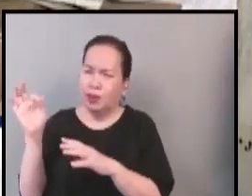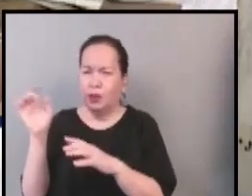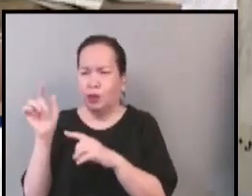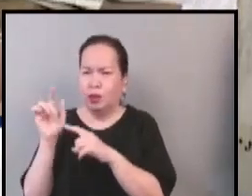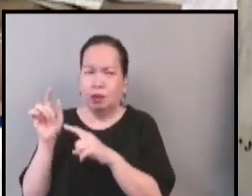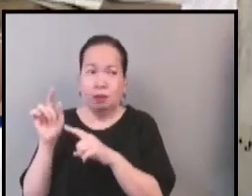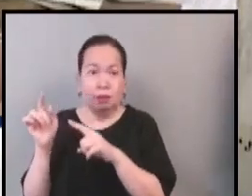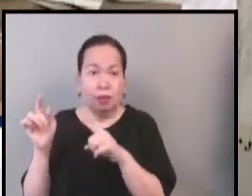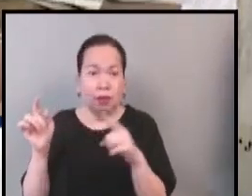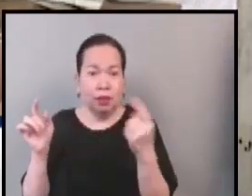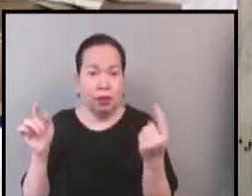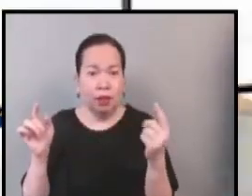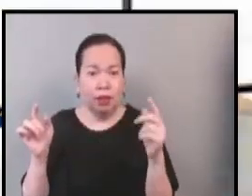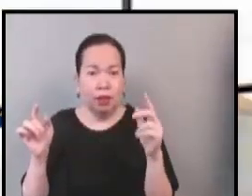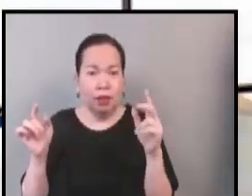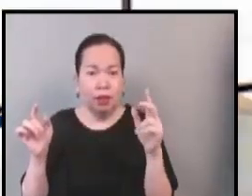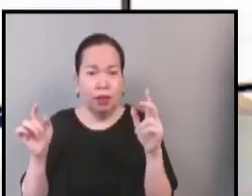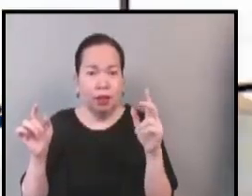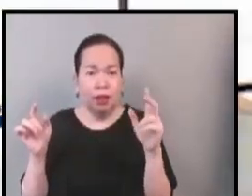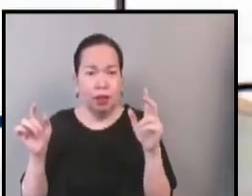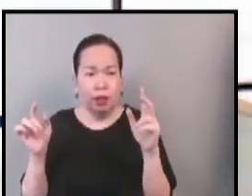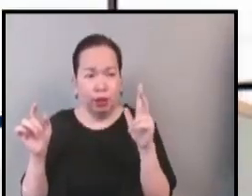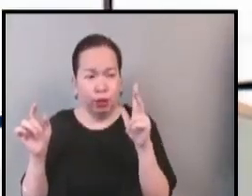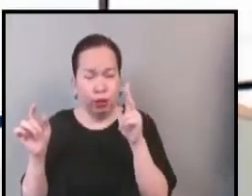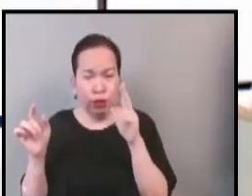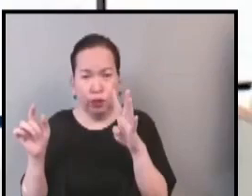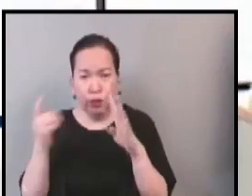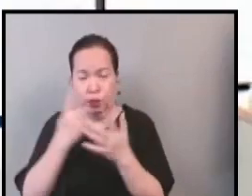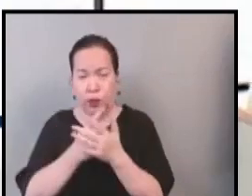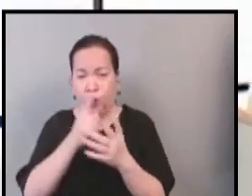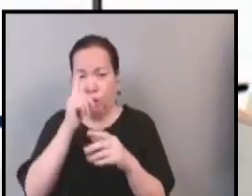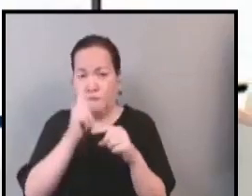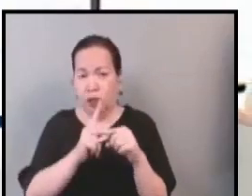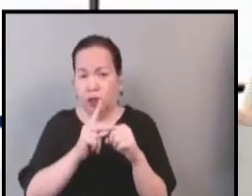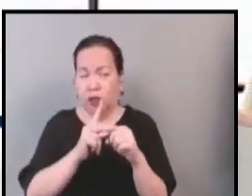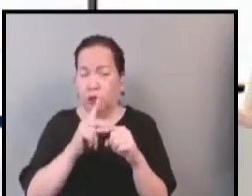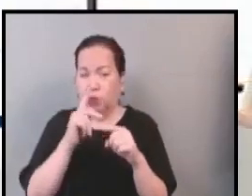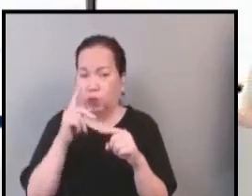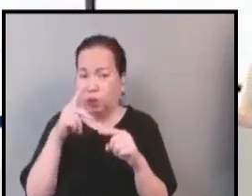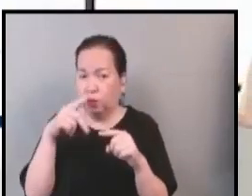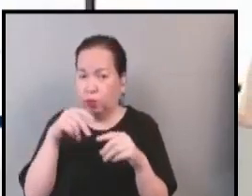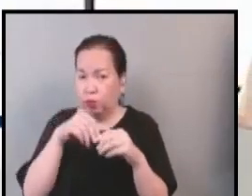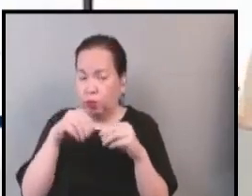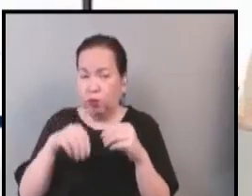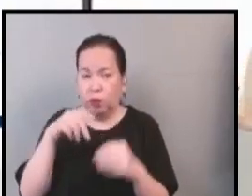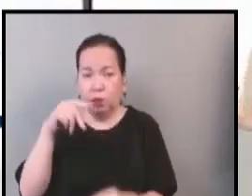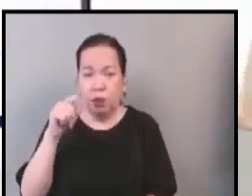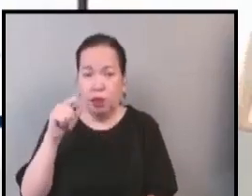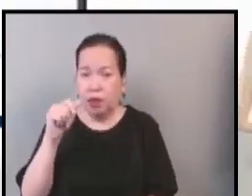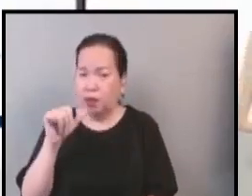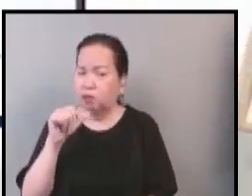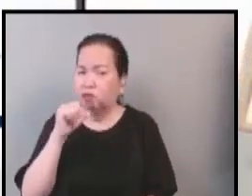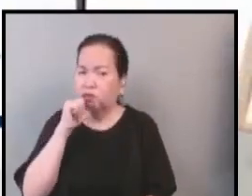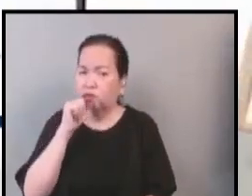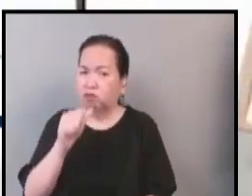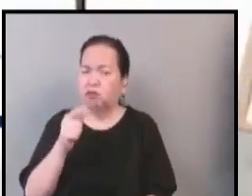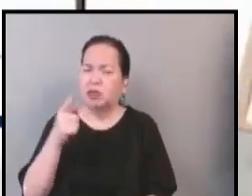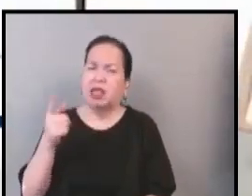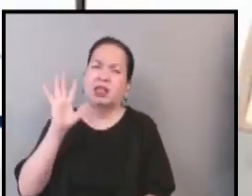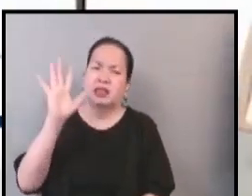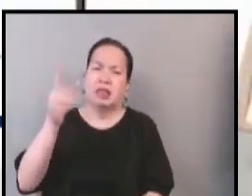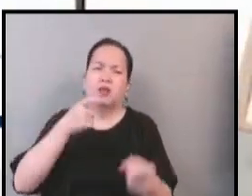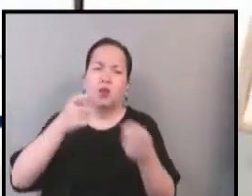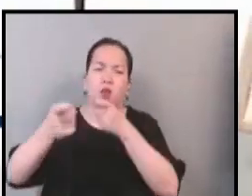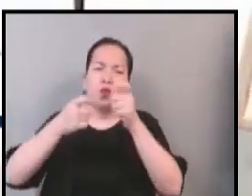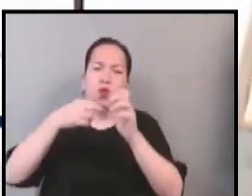ng 34 pesos per kilo ang palay. Itong pagtaas ng presyo ng bigas ay mga price manipulation yan dahil sino ba ang may